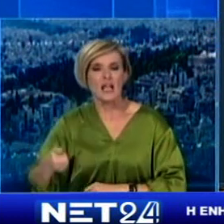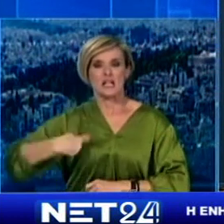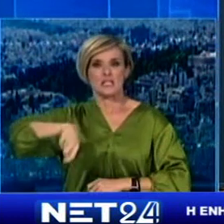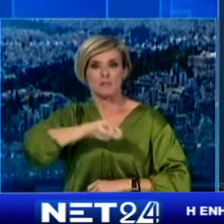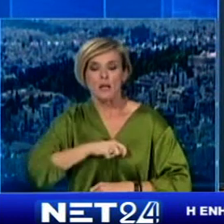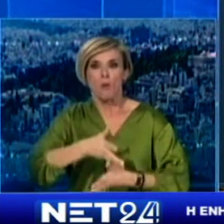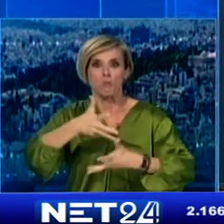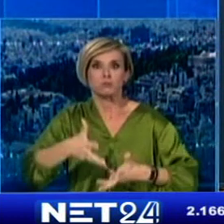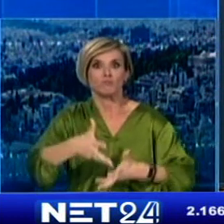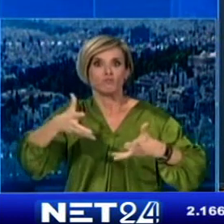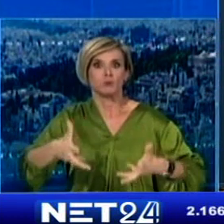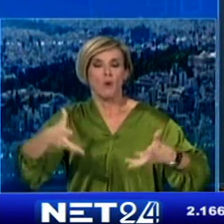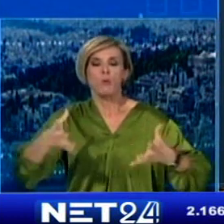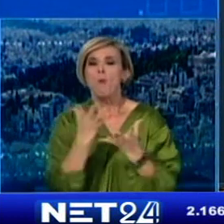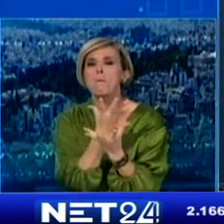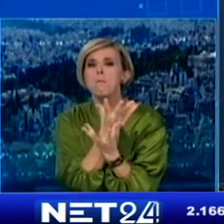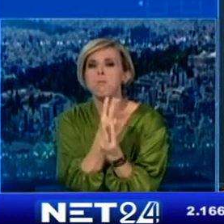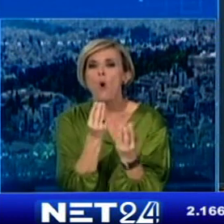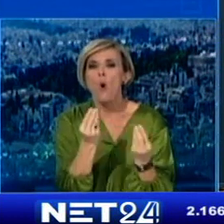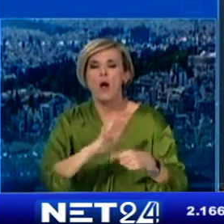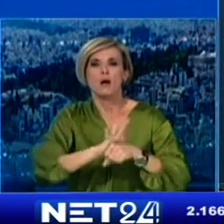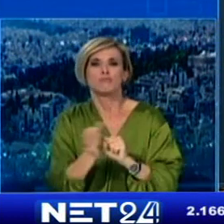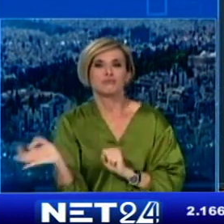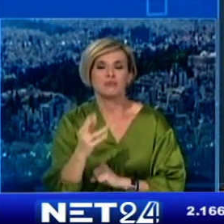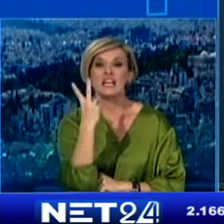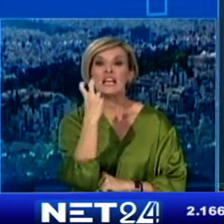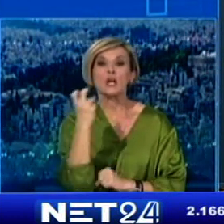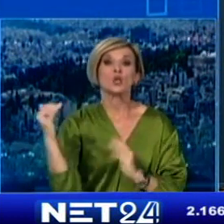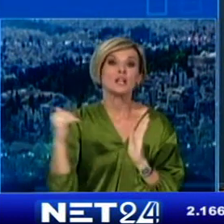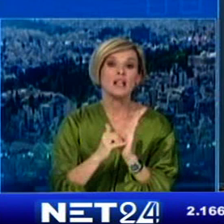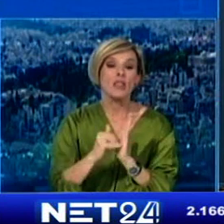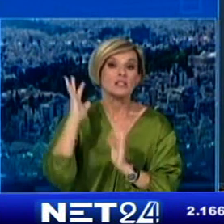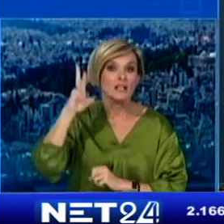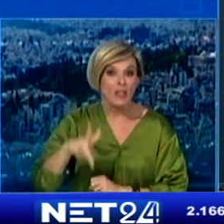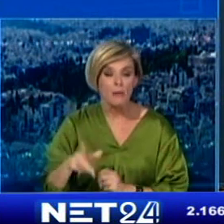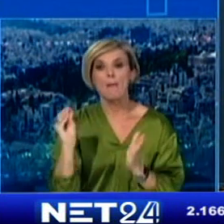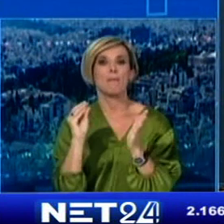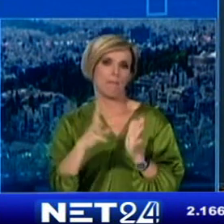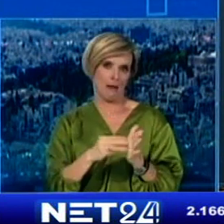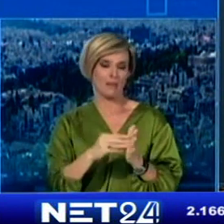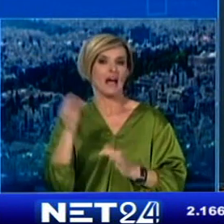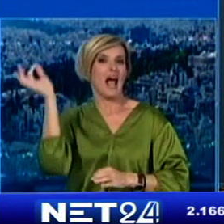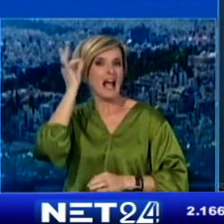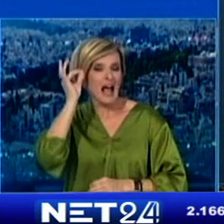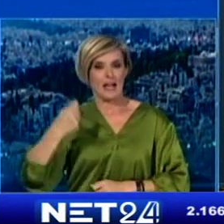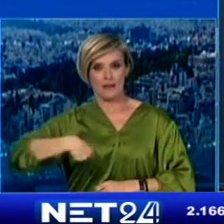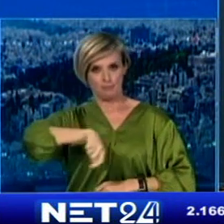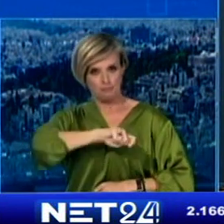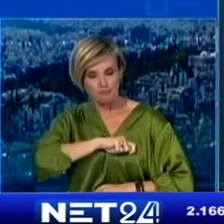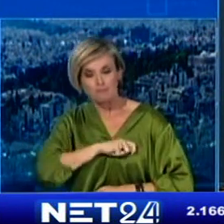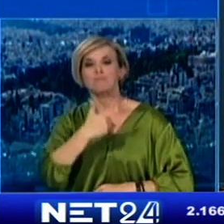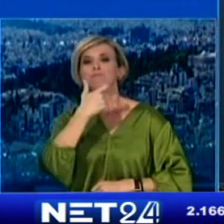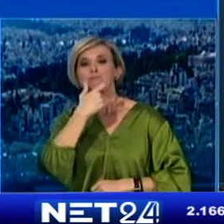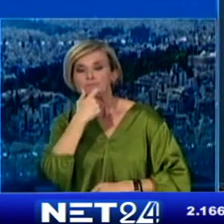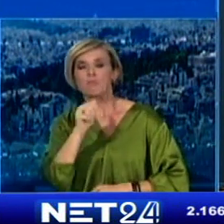εκθετικής αύξησης, με τις διαγνώσεις να ξεπερνούν τις 20.000 ανά ημέρα, ενδεικτικά σε Γαλλία, Ιταλία, Ισπανία, Ηνωμένο Βασίλειο